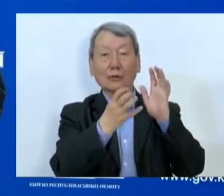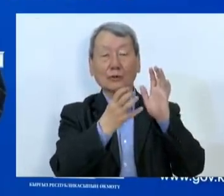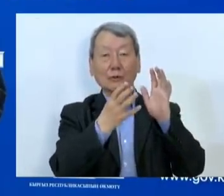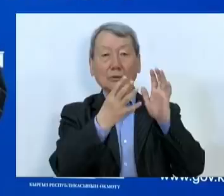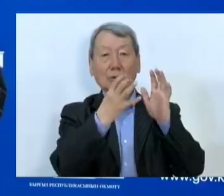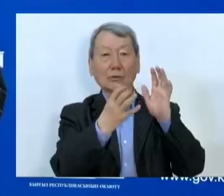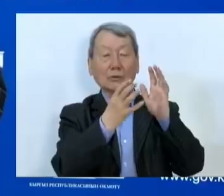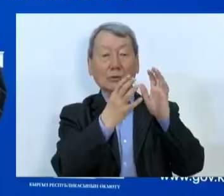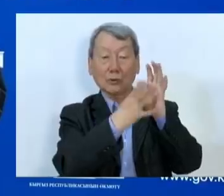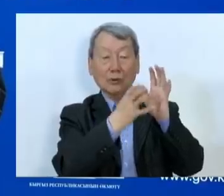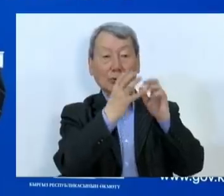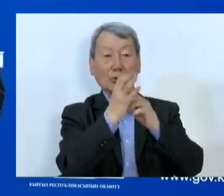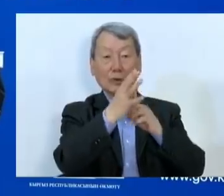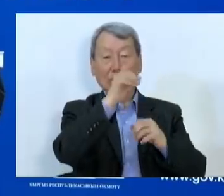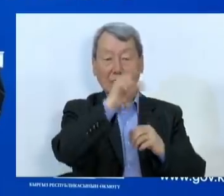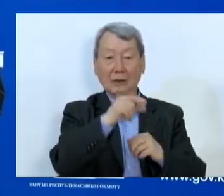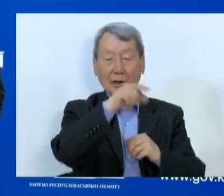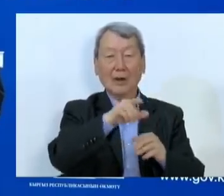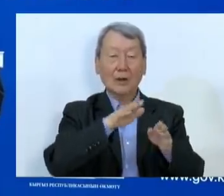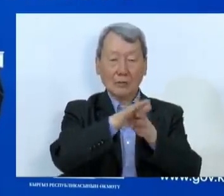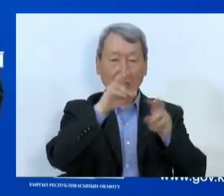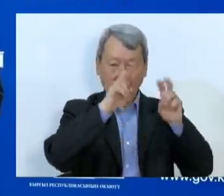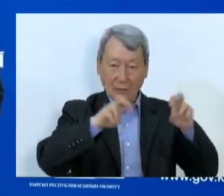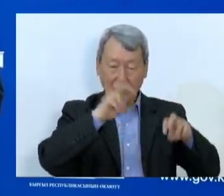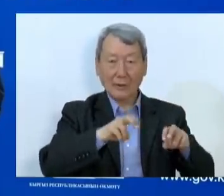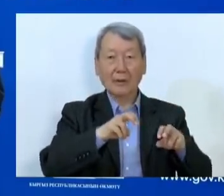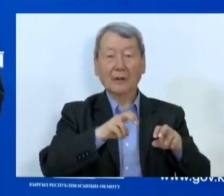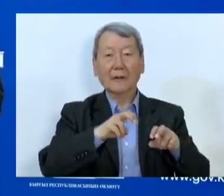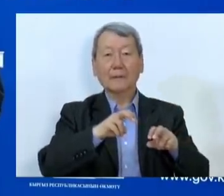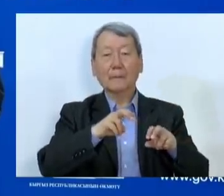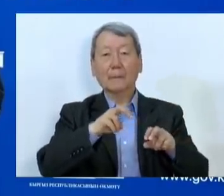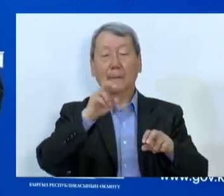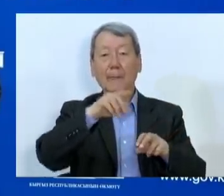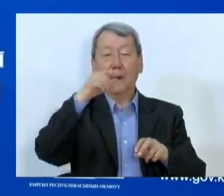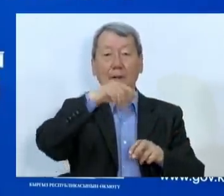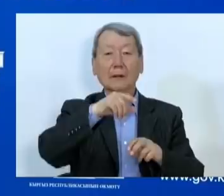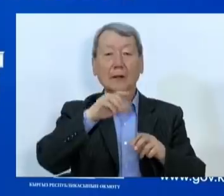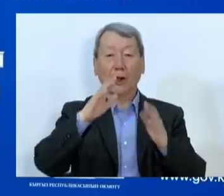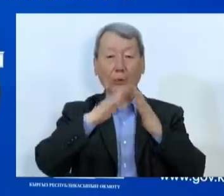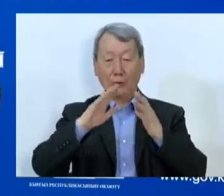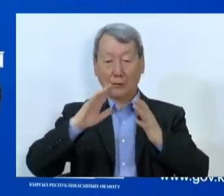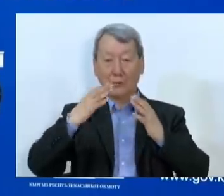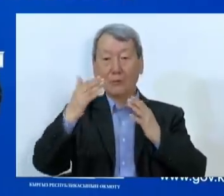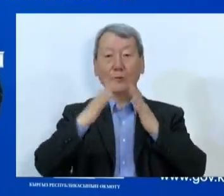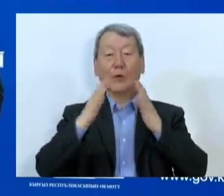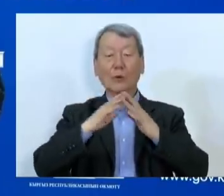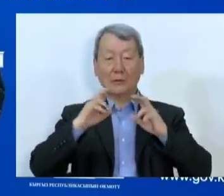914 адам. Булар дагы ошол толук текшерүүдөн өтүп, толугу менен жанакы үй шартында